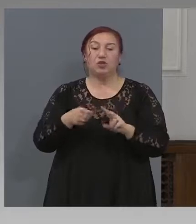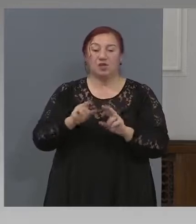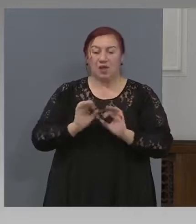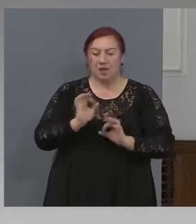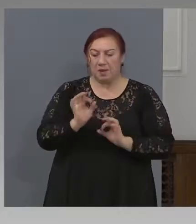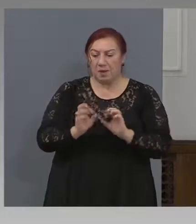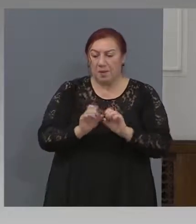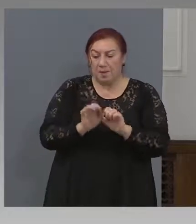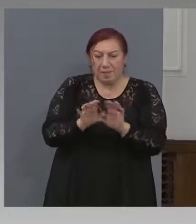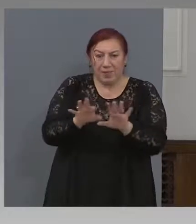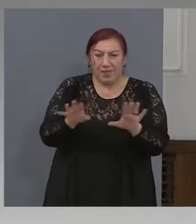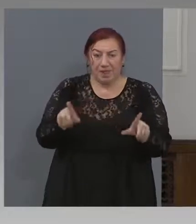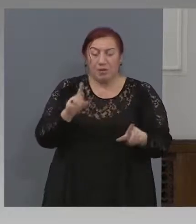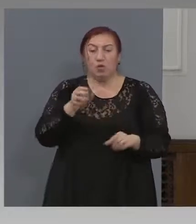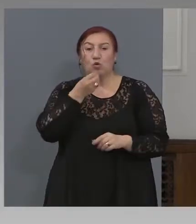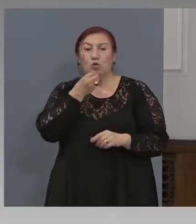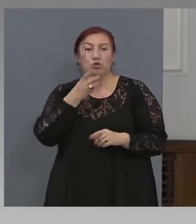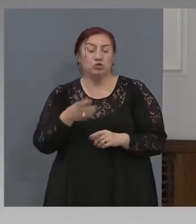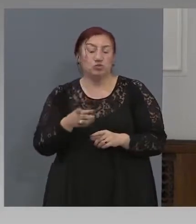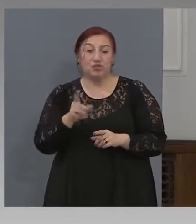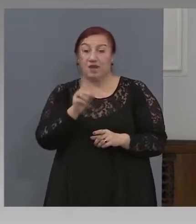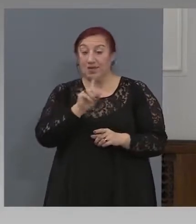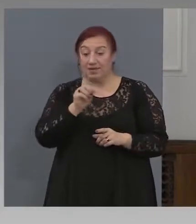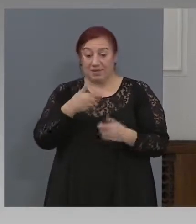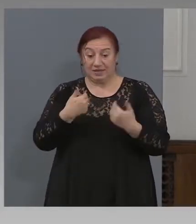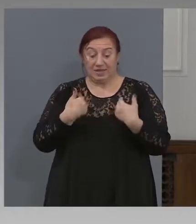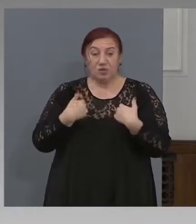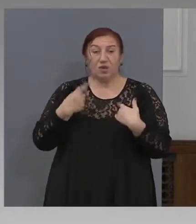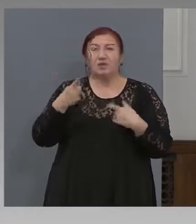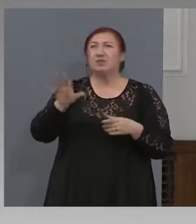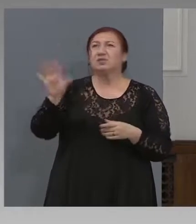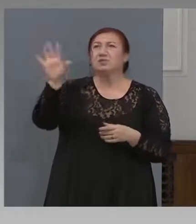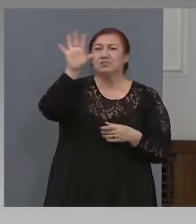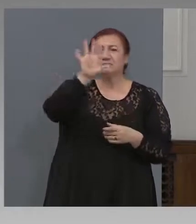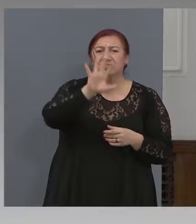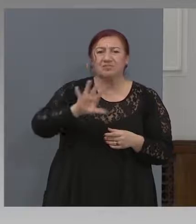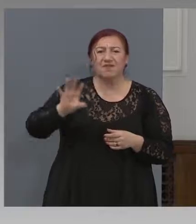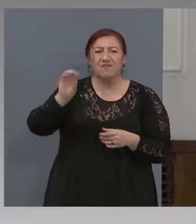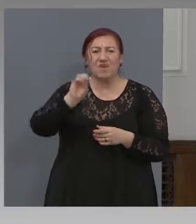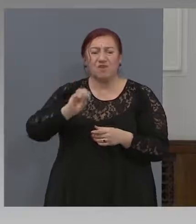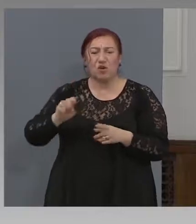пандемията, които се случват не само у нас, навсякъде в Европа и в света.